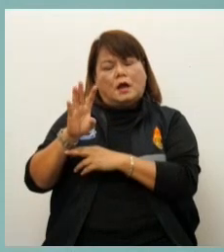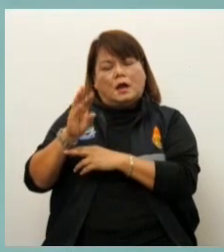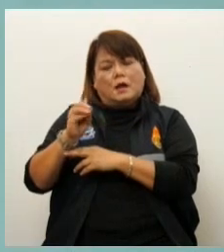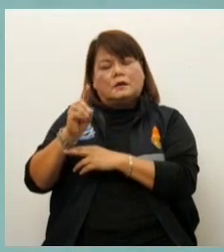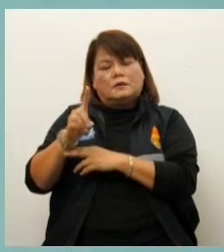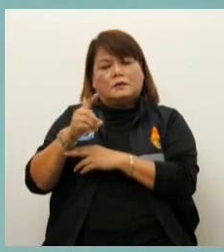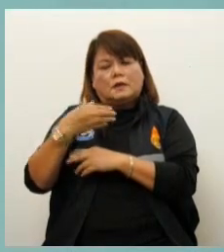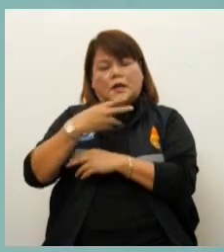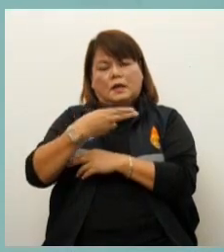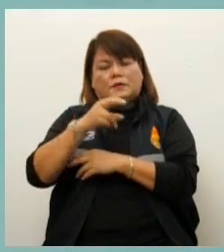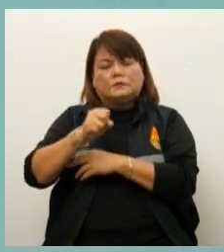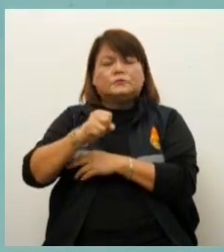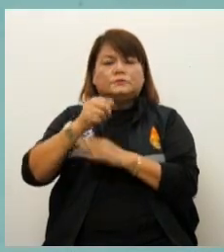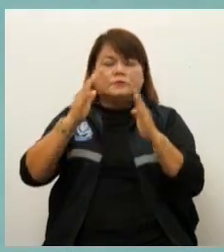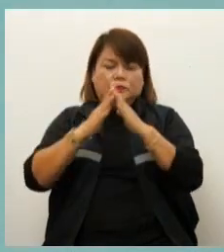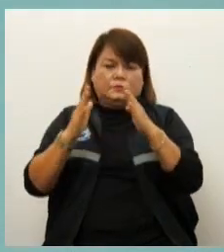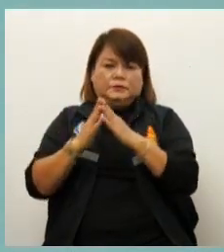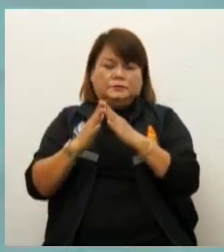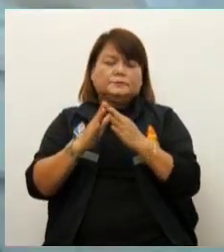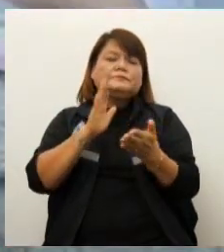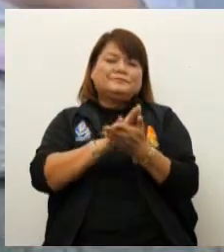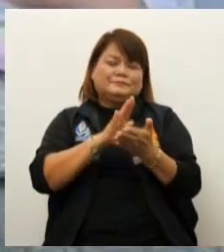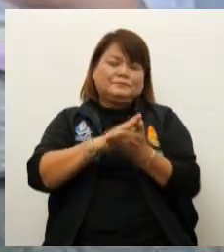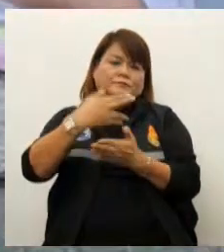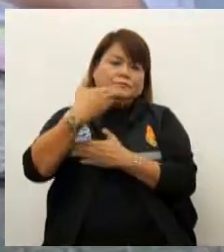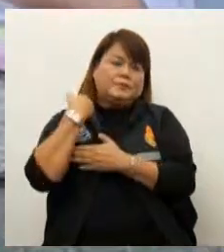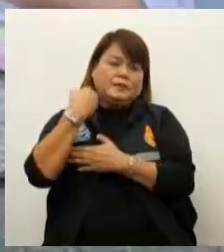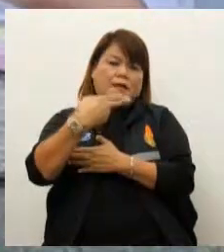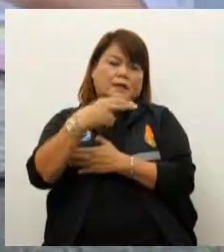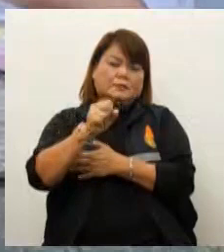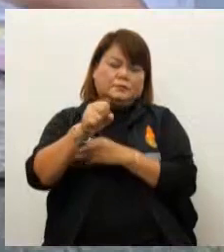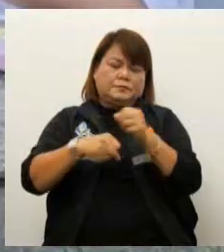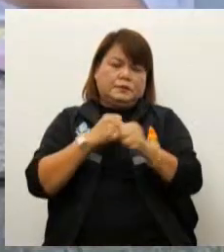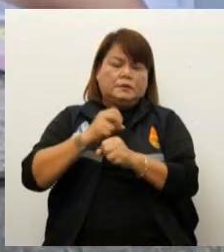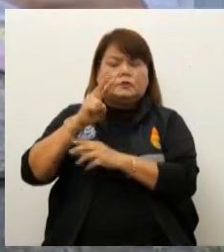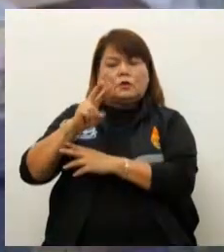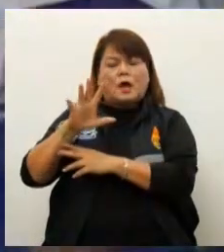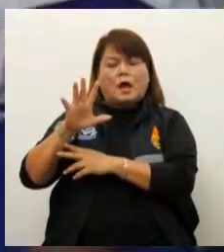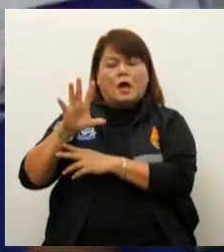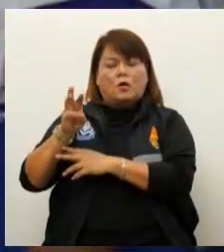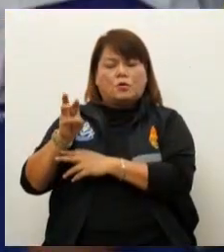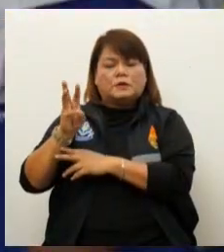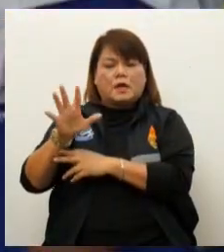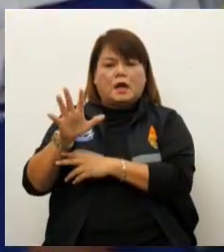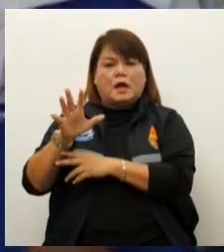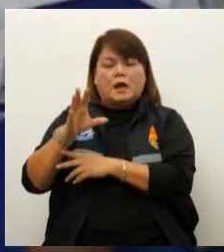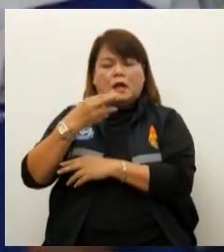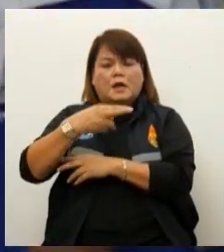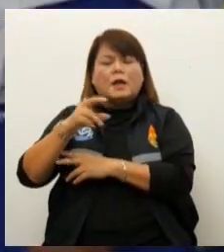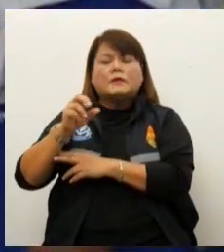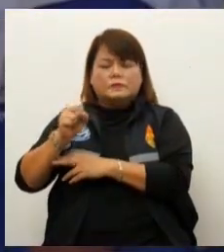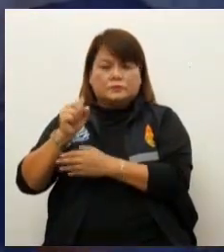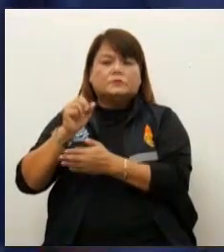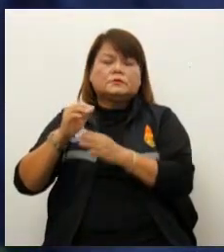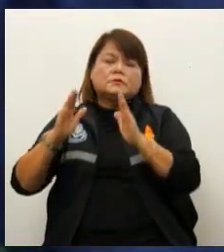และหลักสูตรท้องถิ่นโรงเรียนมีหลักสูตรสถานศึกษาพุทธศักราช2565และหลักสูตรท้องถิ่น